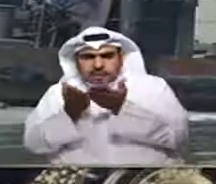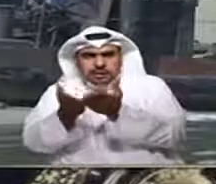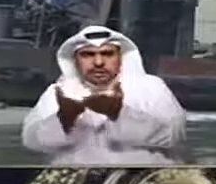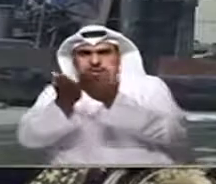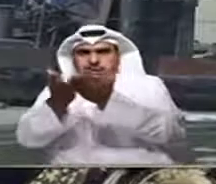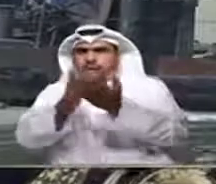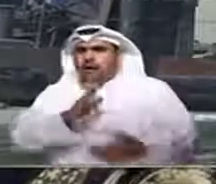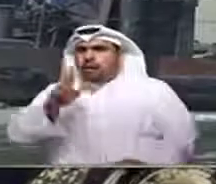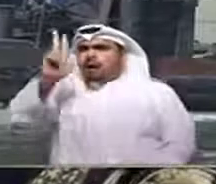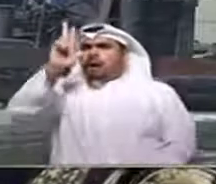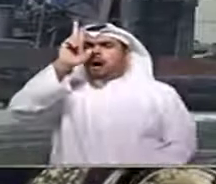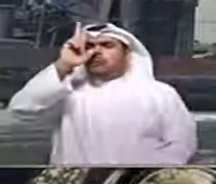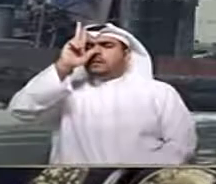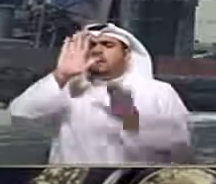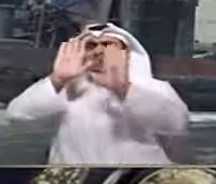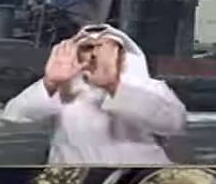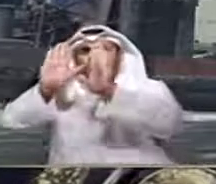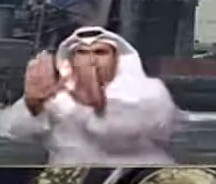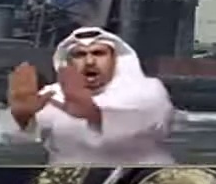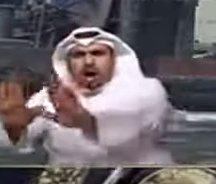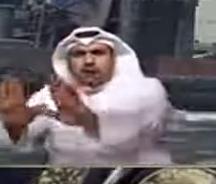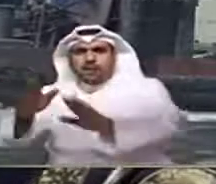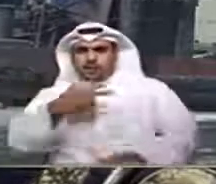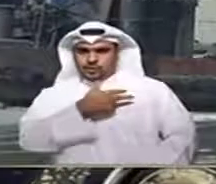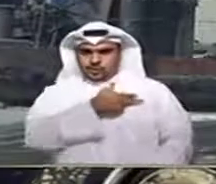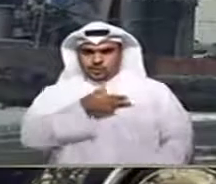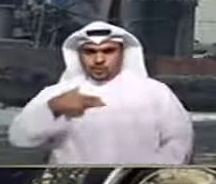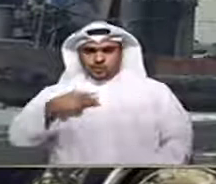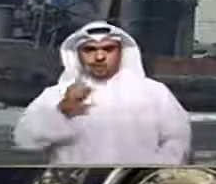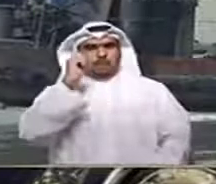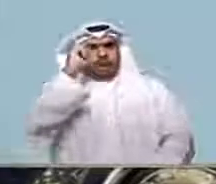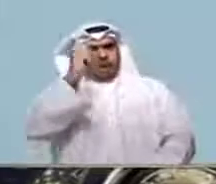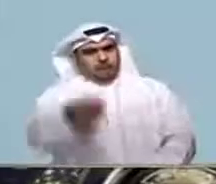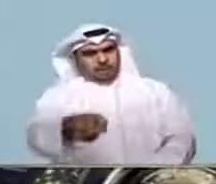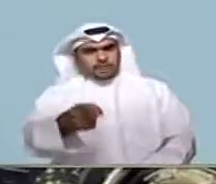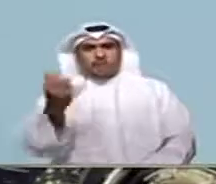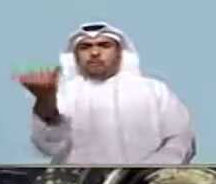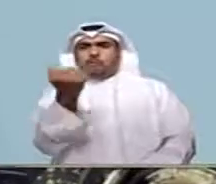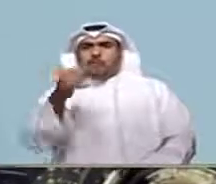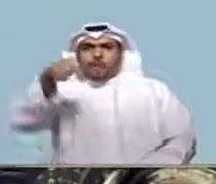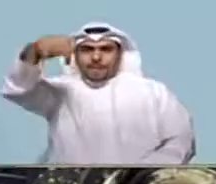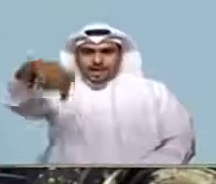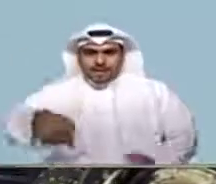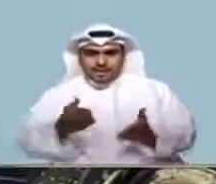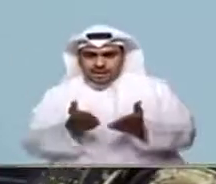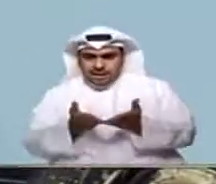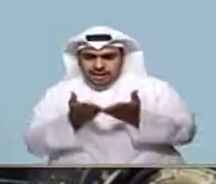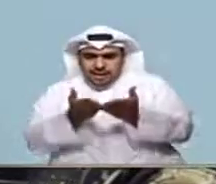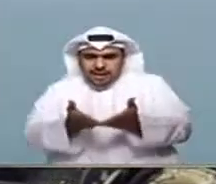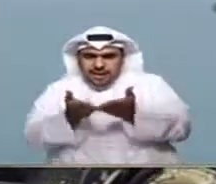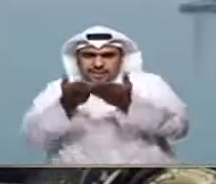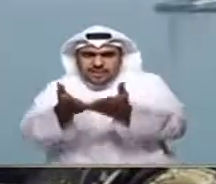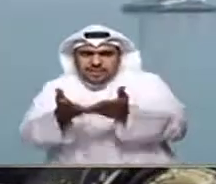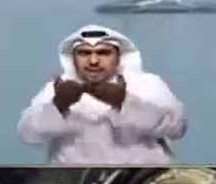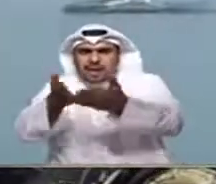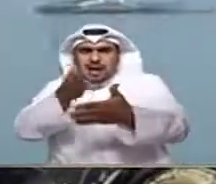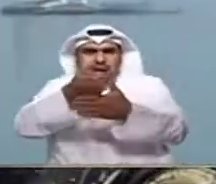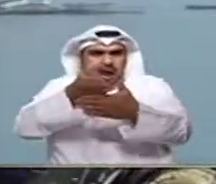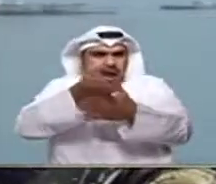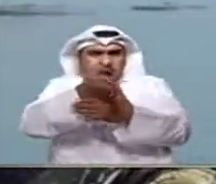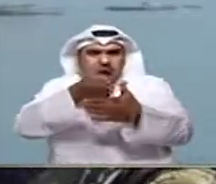محمية طبيعية، وزارة الخدمات العامة المواصلات تزيل السفن القابعة في شواطئ عشيرج من خلال